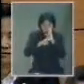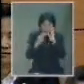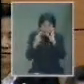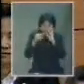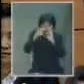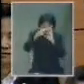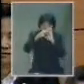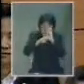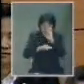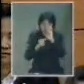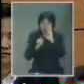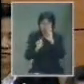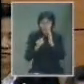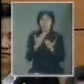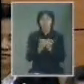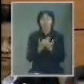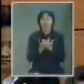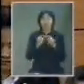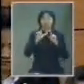ตั้งไว้